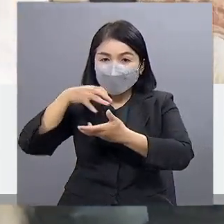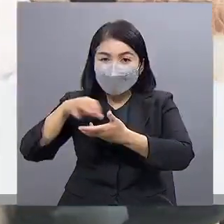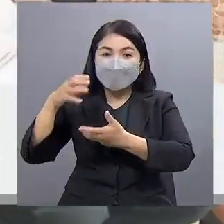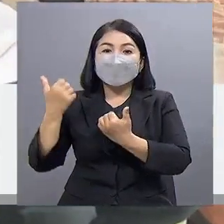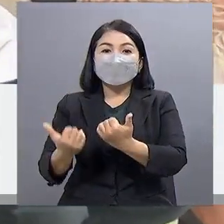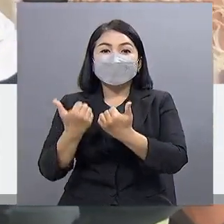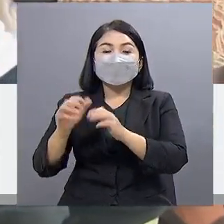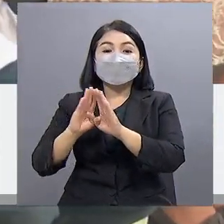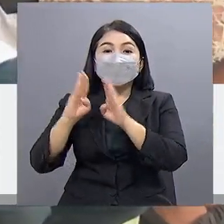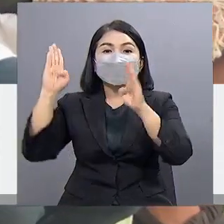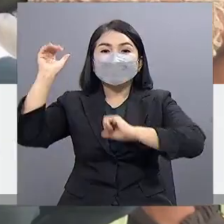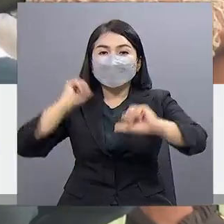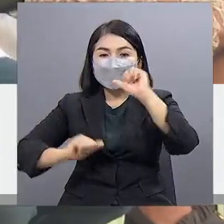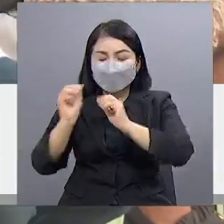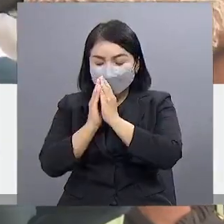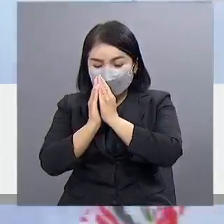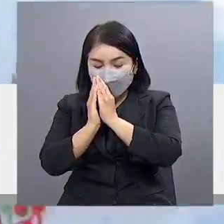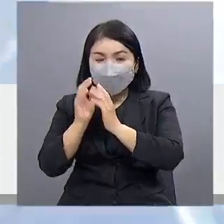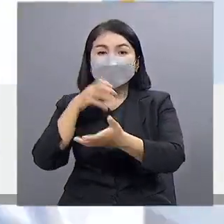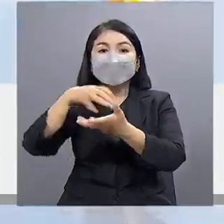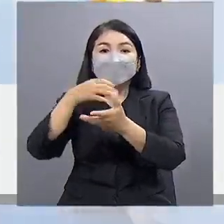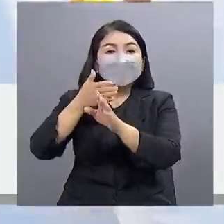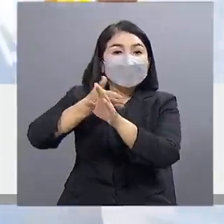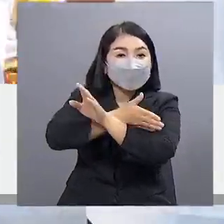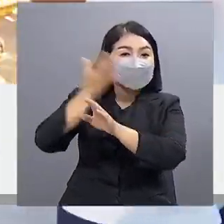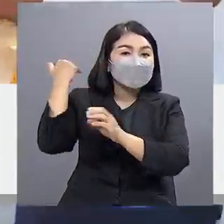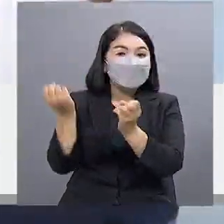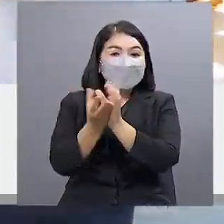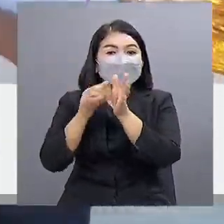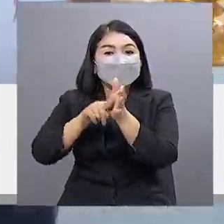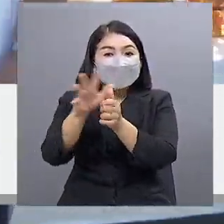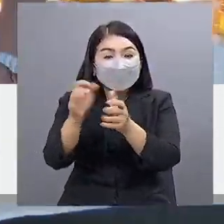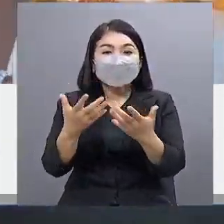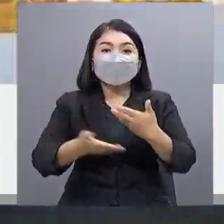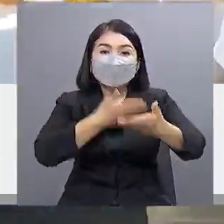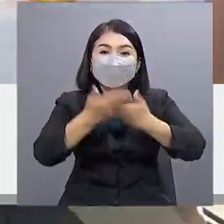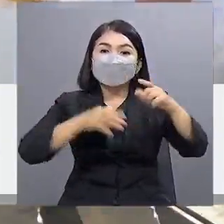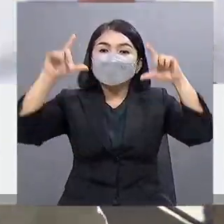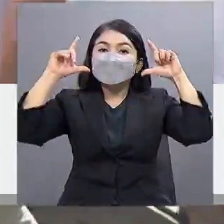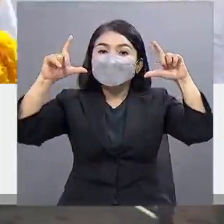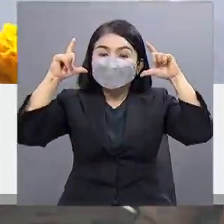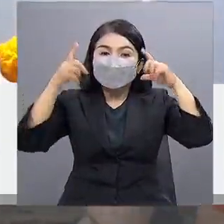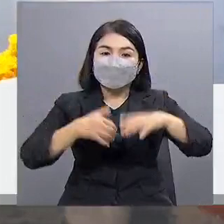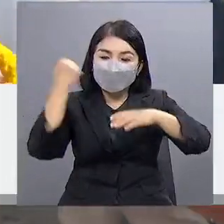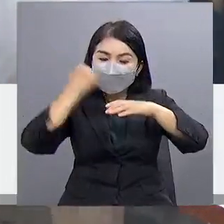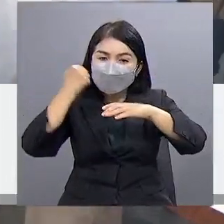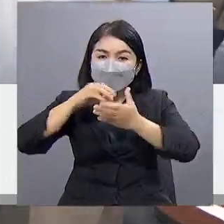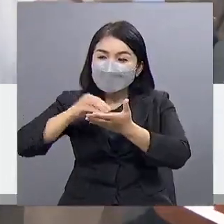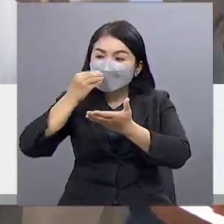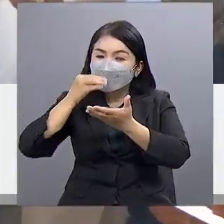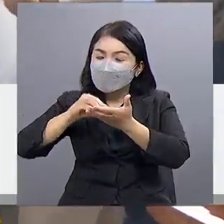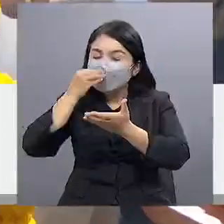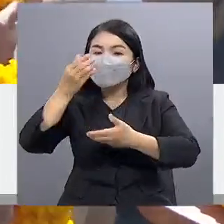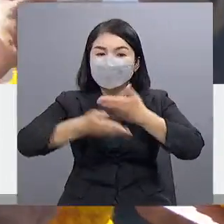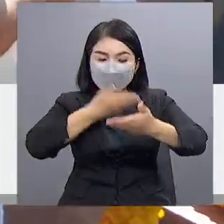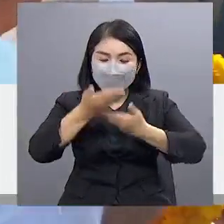กว่ายังพออาศัยชื่อเสียงที่มีอยู่และช่องทางโซเชียลมีเดียขายกะปิโบโบราณกับครอบครัวนะคะซึ่งก็พอจะไปได้